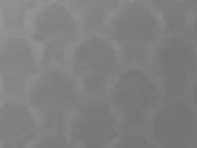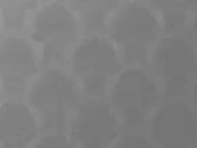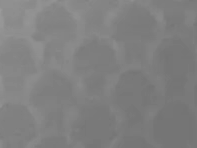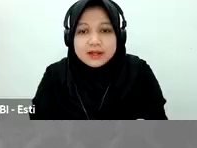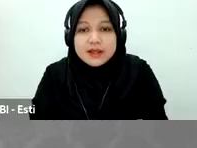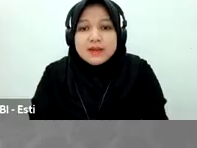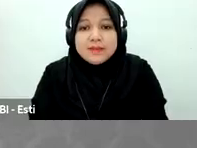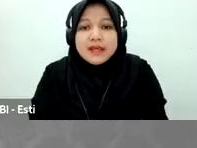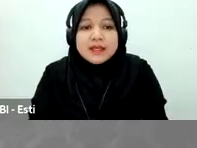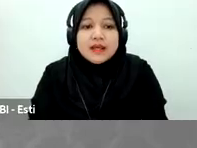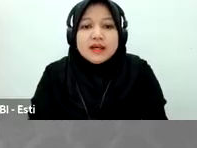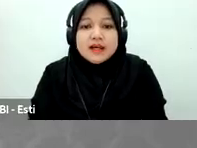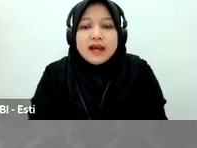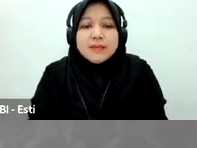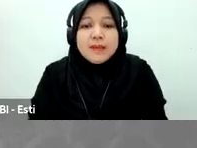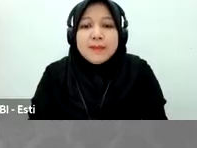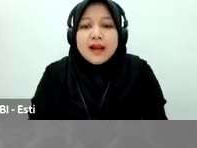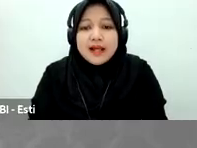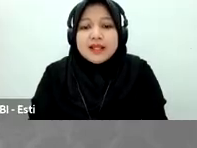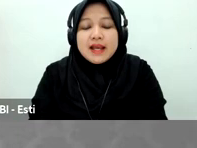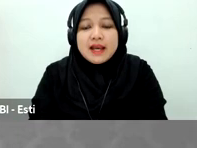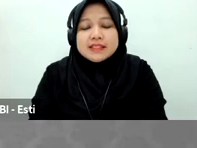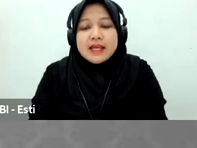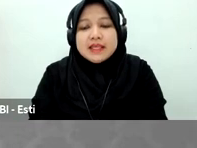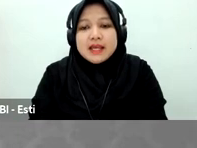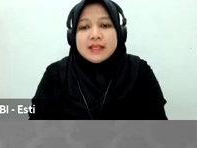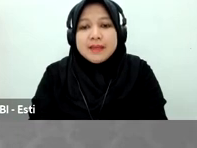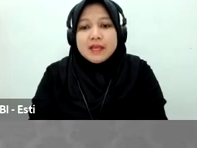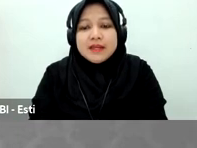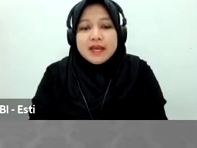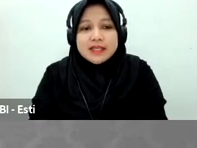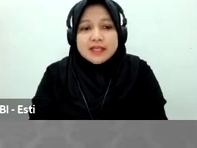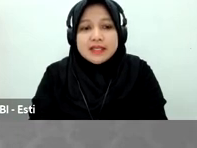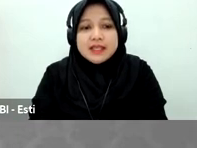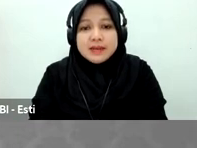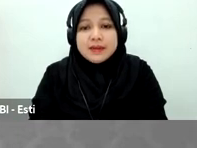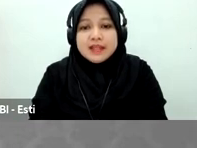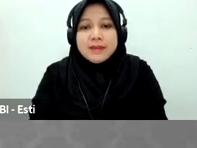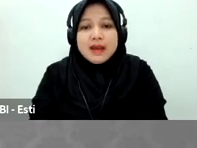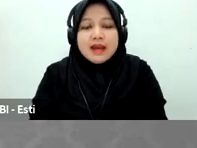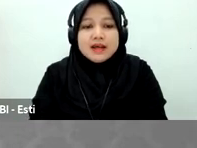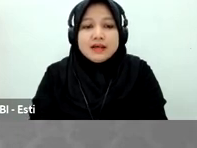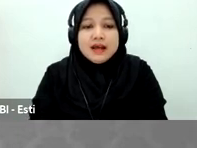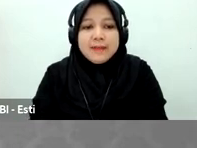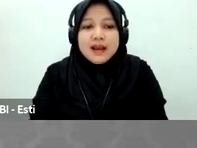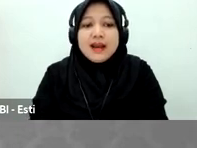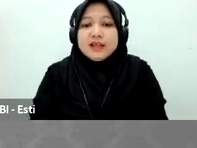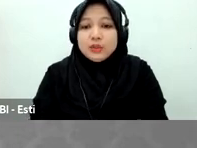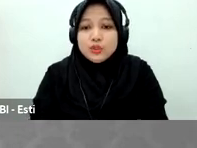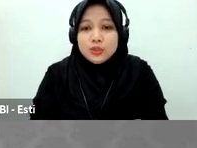Hai Tampilkan baik ada beberapa hal yang akan saya sampaikan pada hari ini pertama